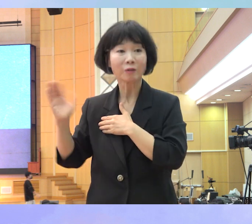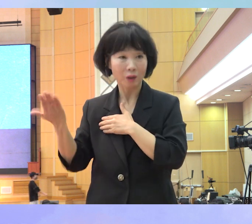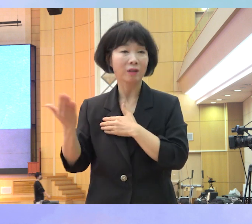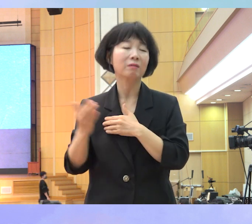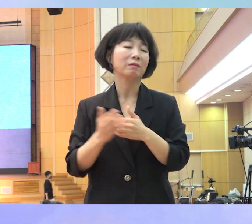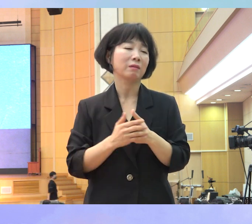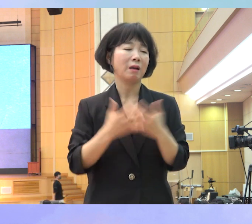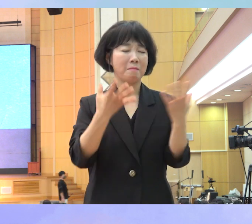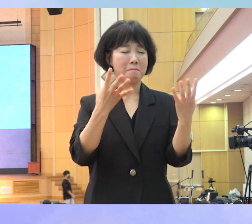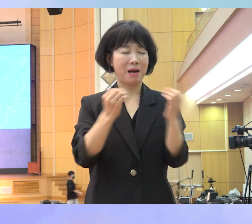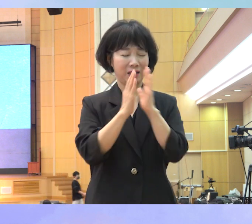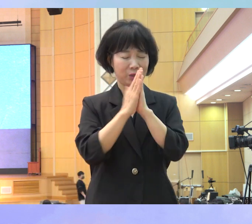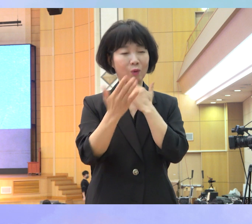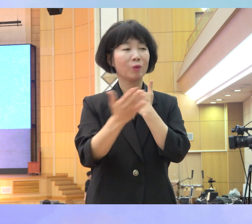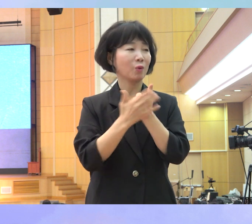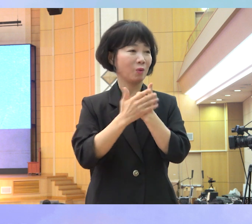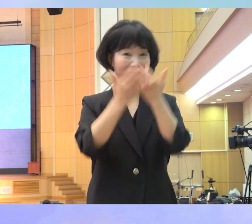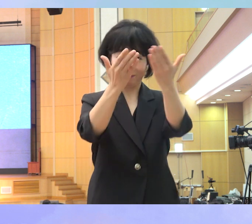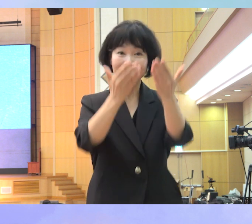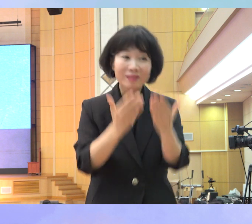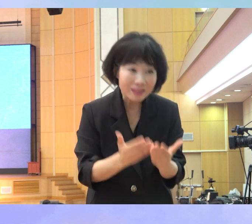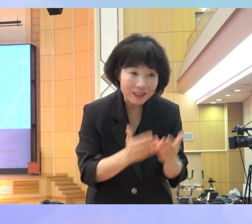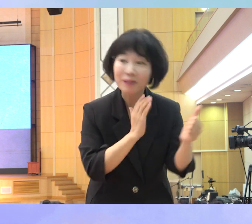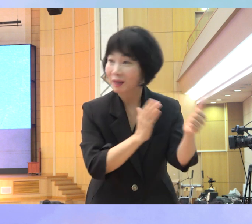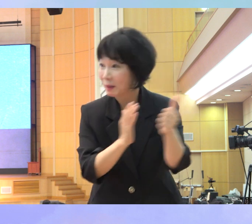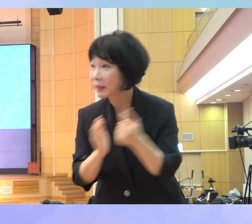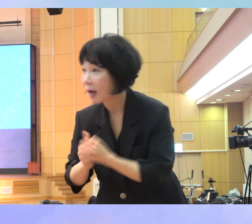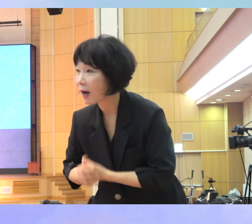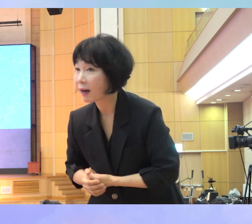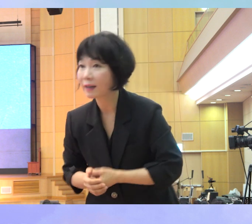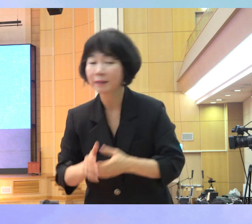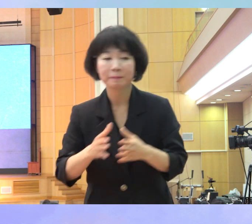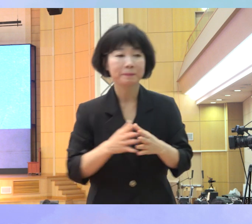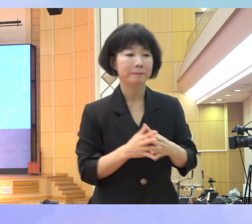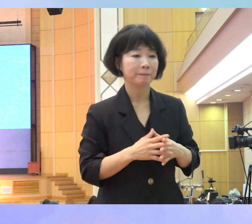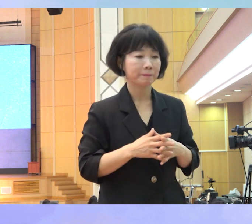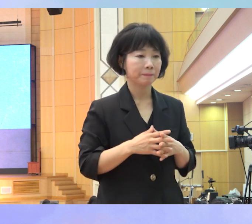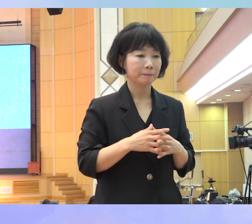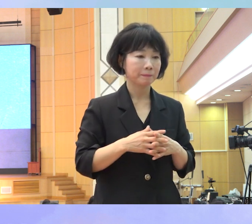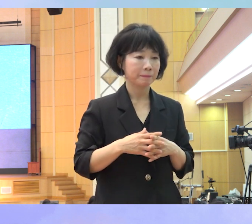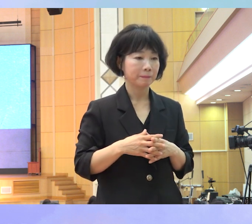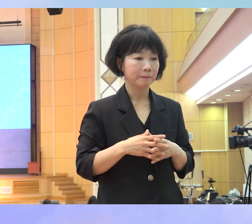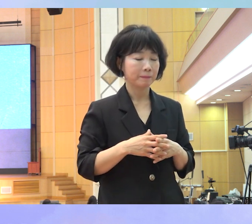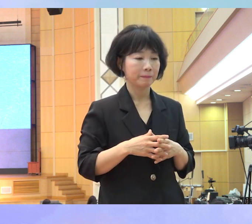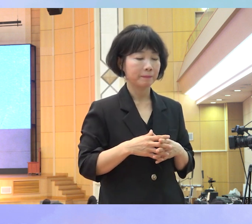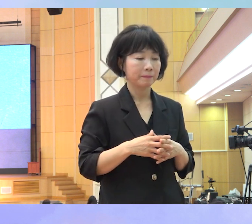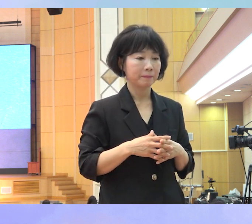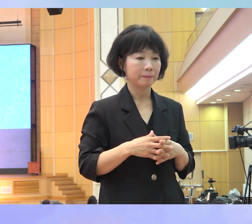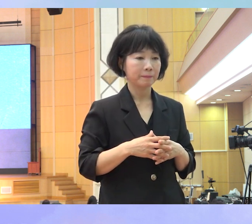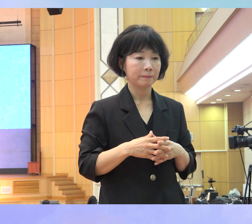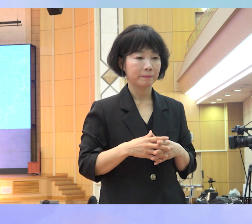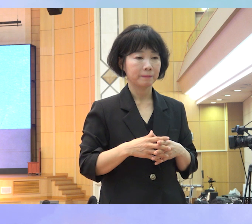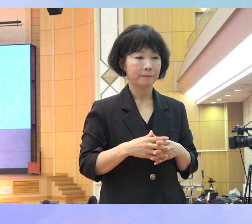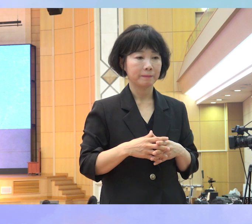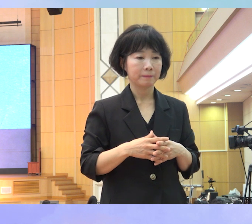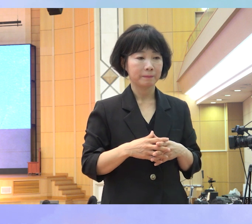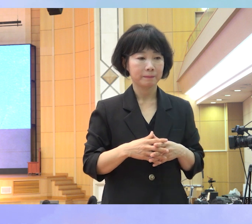또 여러분들 많이 좀 기도해 주시고 기도로 좀 후원해 주시고 또 물질적으로도 많은 후원을 좀 부탁을 드리겠습니다.